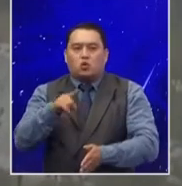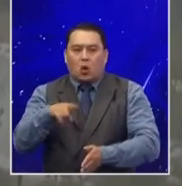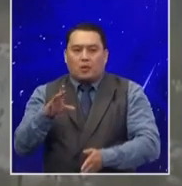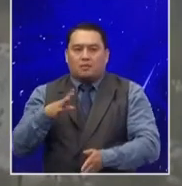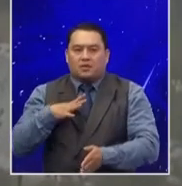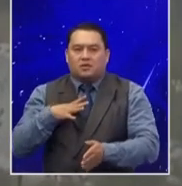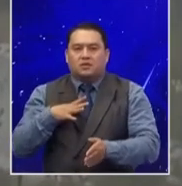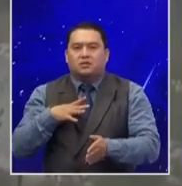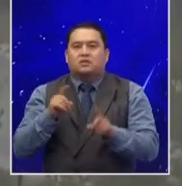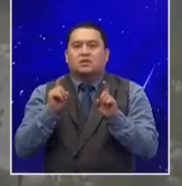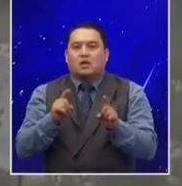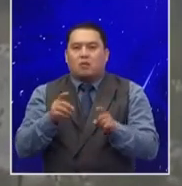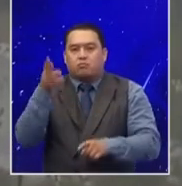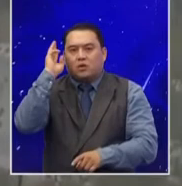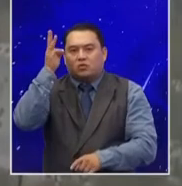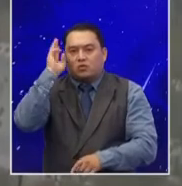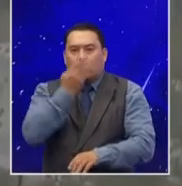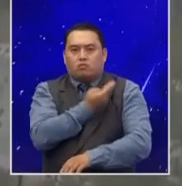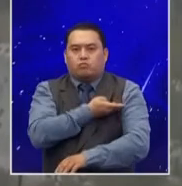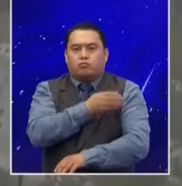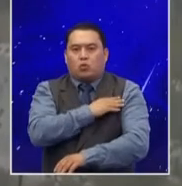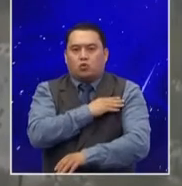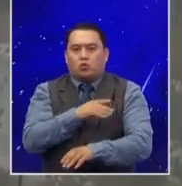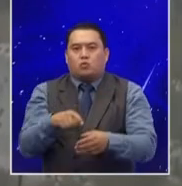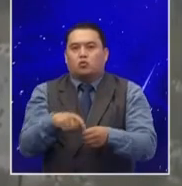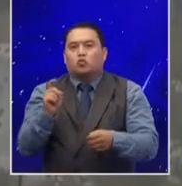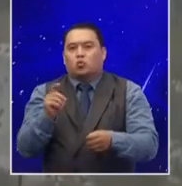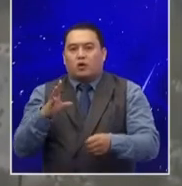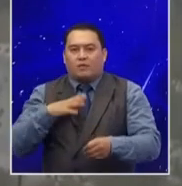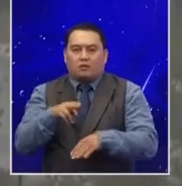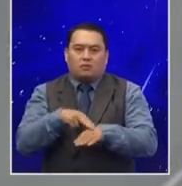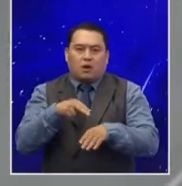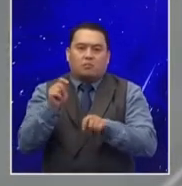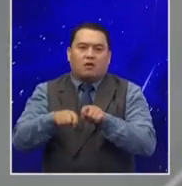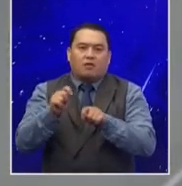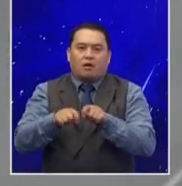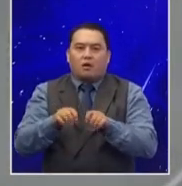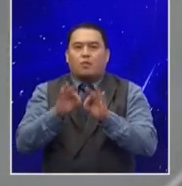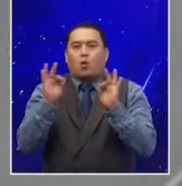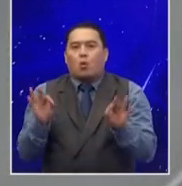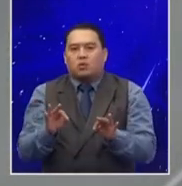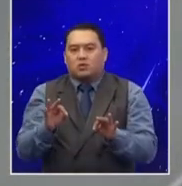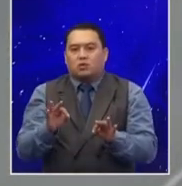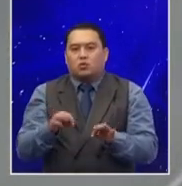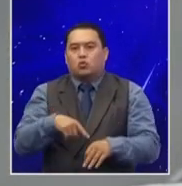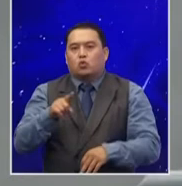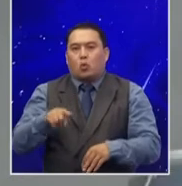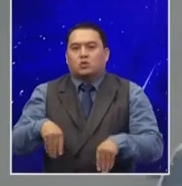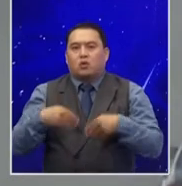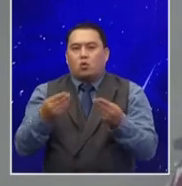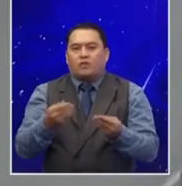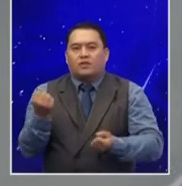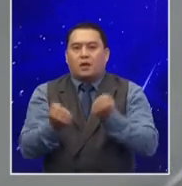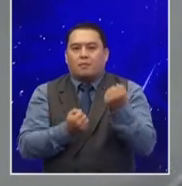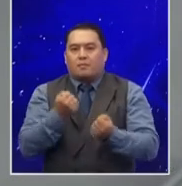был зарегистрирован на посольство Польши, а позже снят с учета. Полицейские проверяют, каким образом дипломатический номер